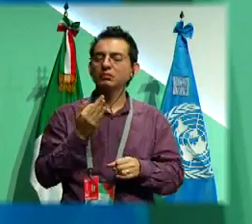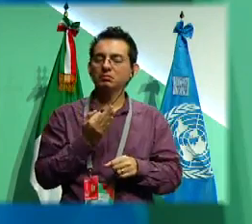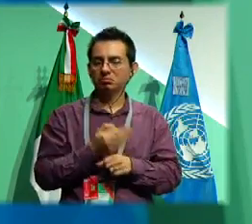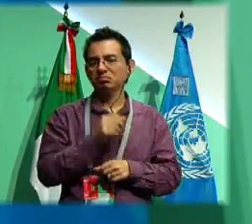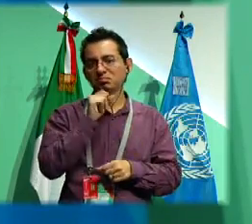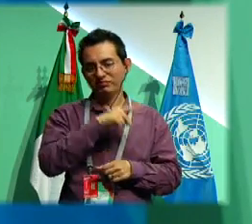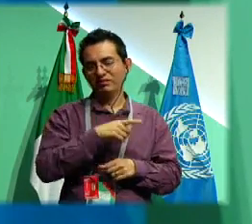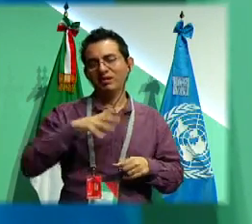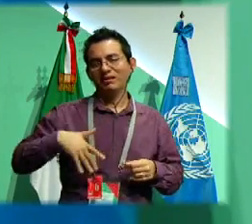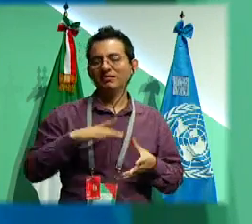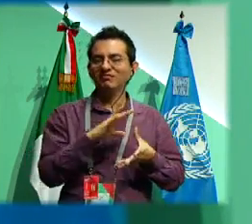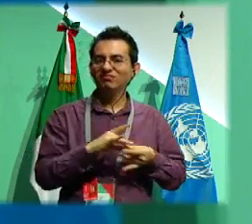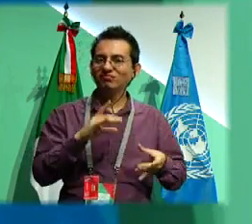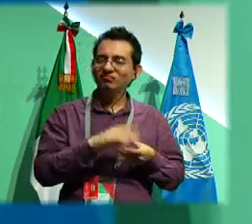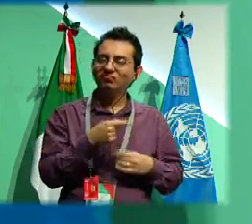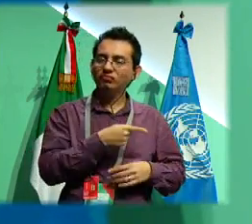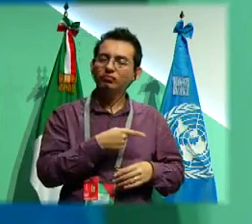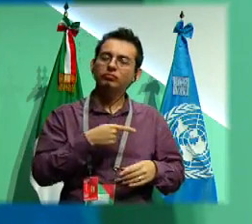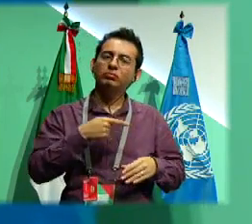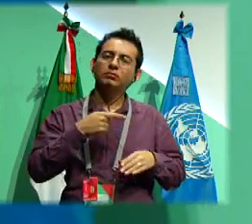Ce que nous dit dans cette vidéo, c'est que